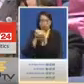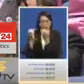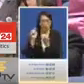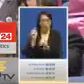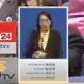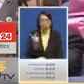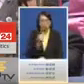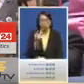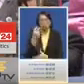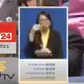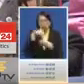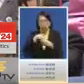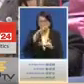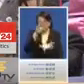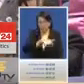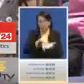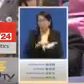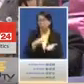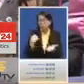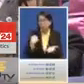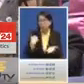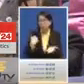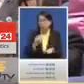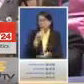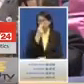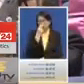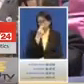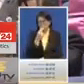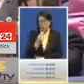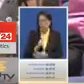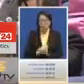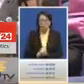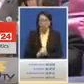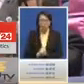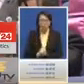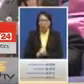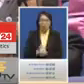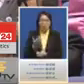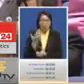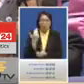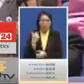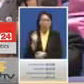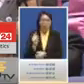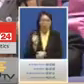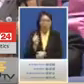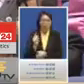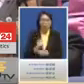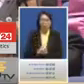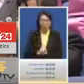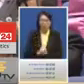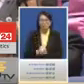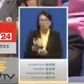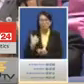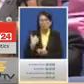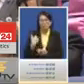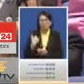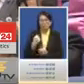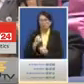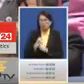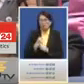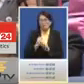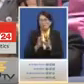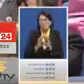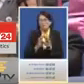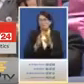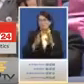24พฤษภาคมที่ผ่านมาเราทำอะไรครับท่านประธานครับ มีพระพิธีเปิด